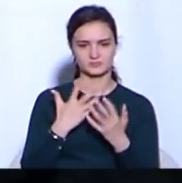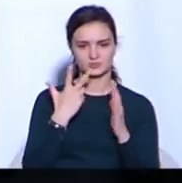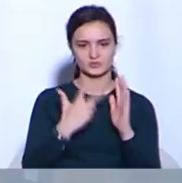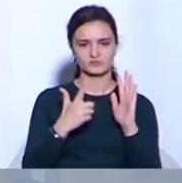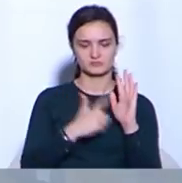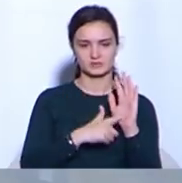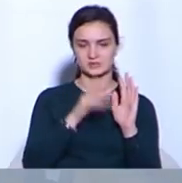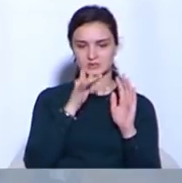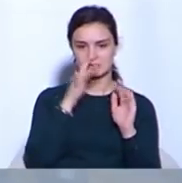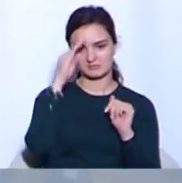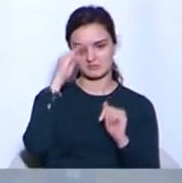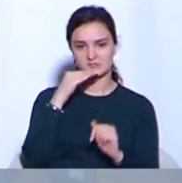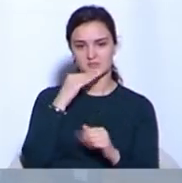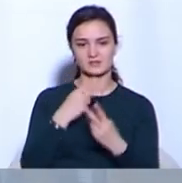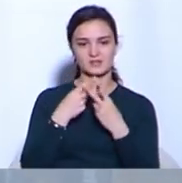27 წელს